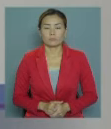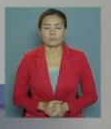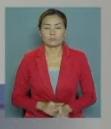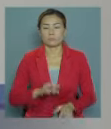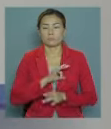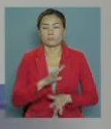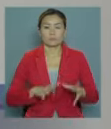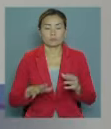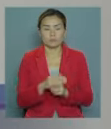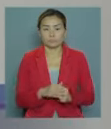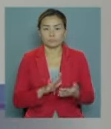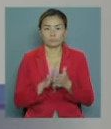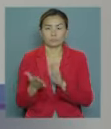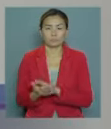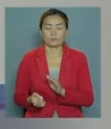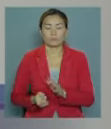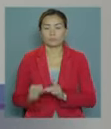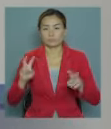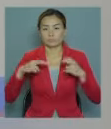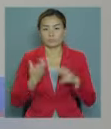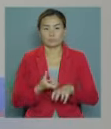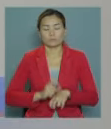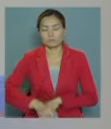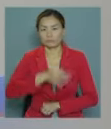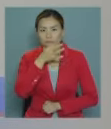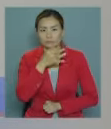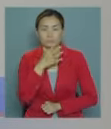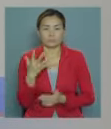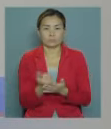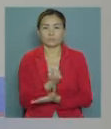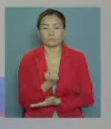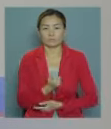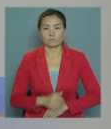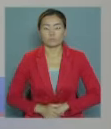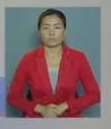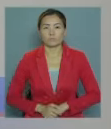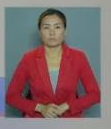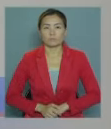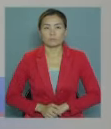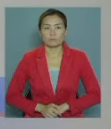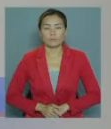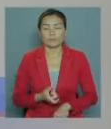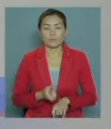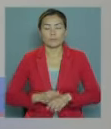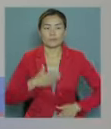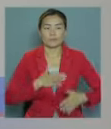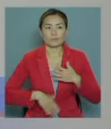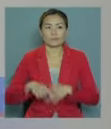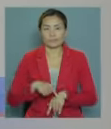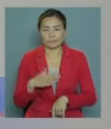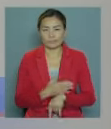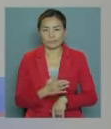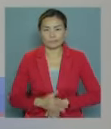мереке қарсаңында ұйымдастырылған салтанат өте өз дәрежесінде, өз мәнінде өткізілді. Өте ризамыз.